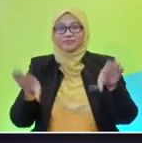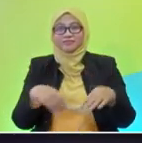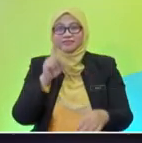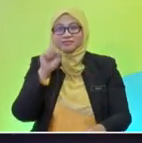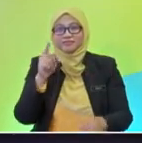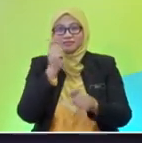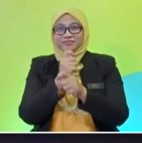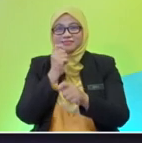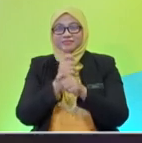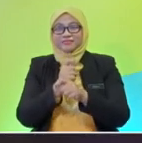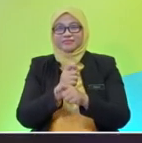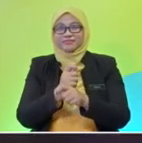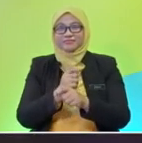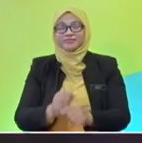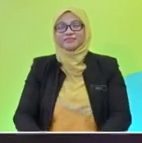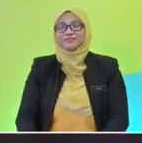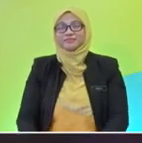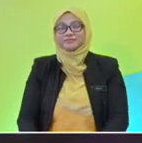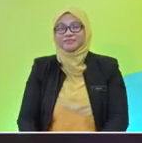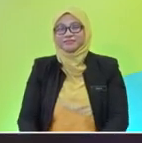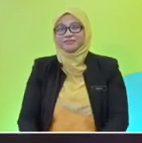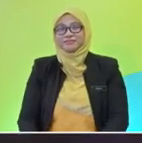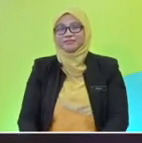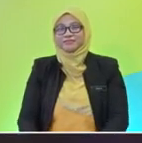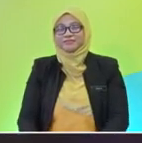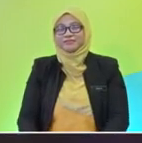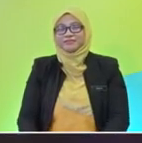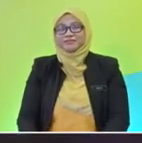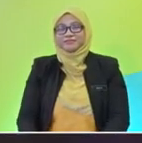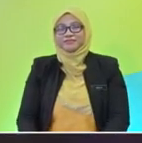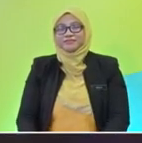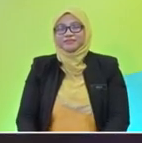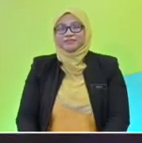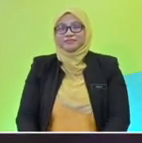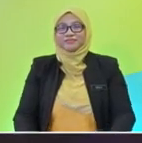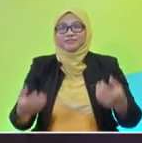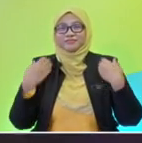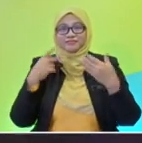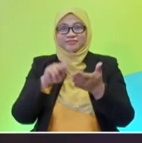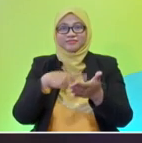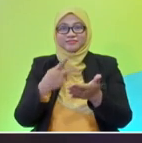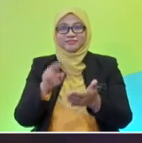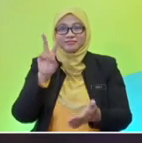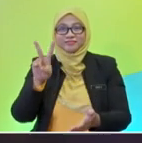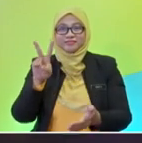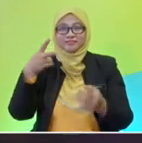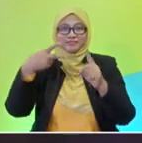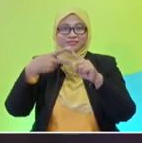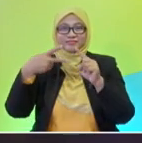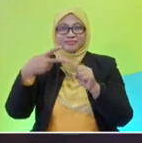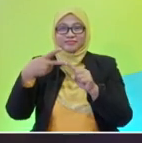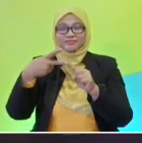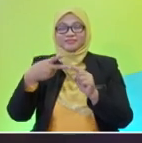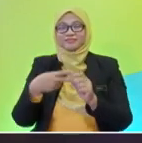itu, cikgu? Di belakang kita ada satu papan yang mengandungi pantun dua kerat yang terdiri daripada pembayang dan maksud.